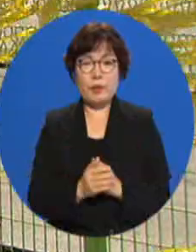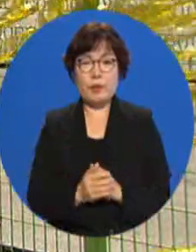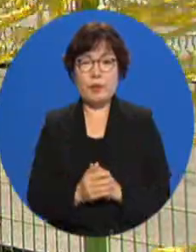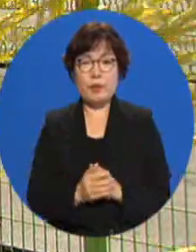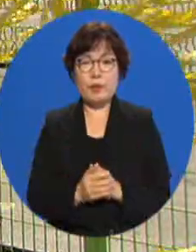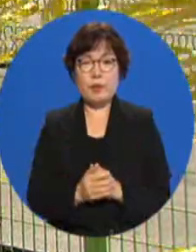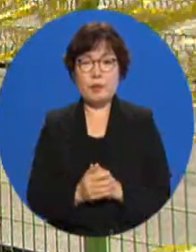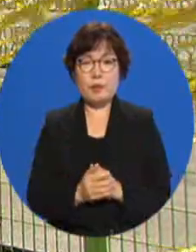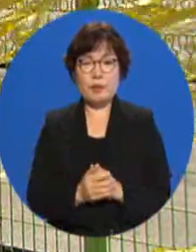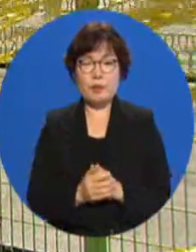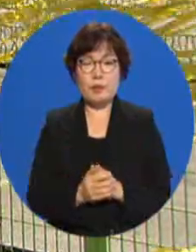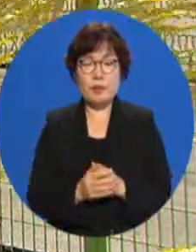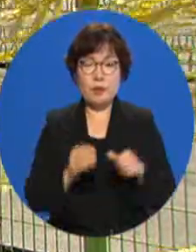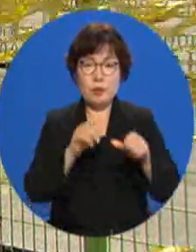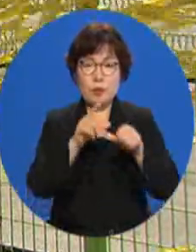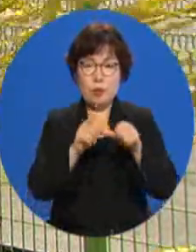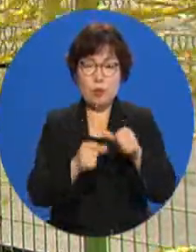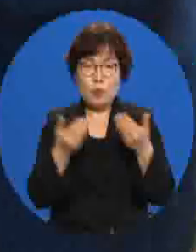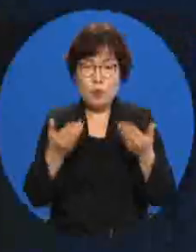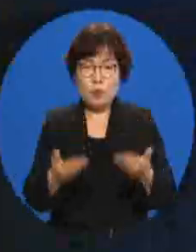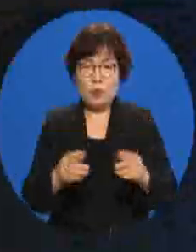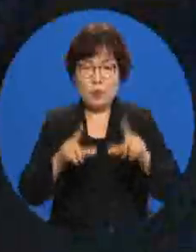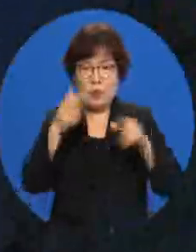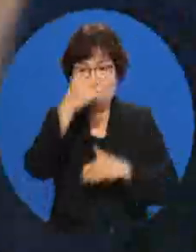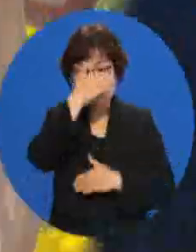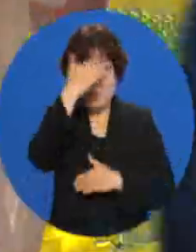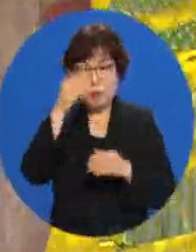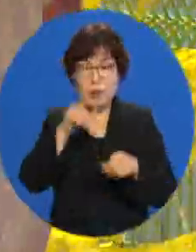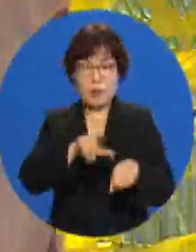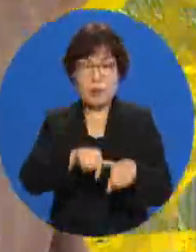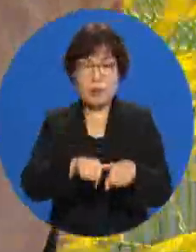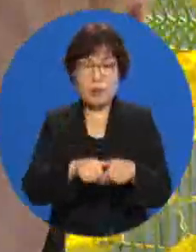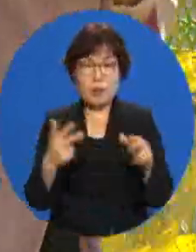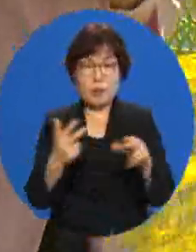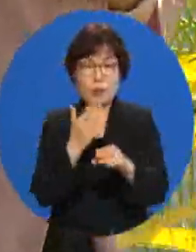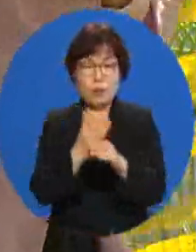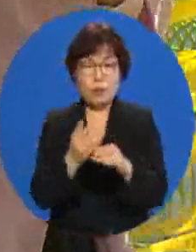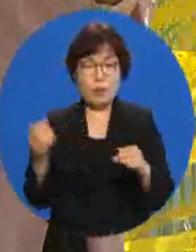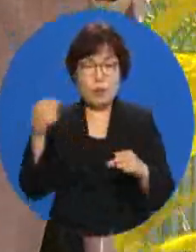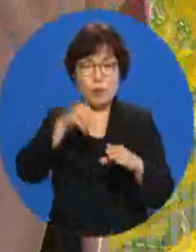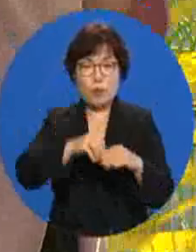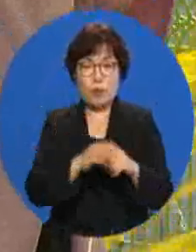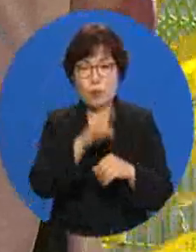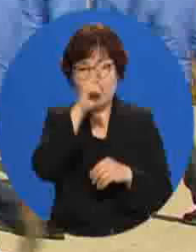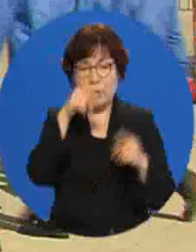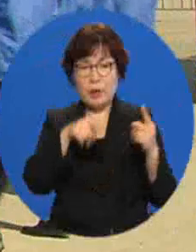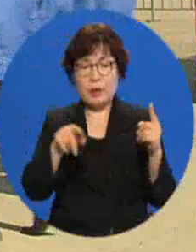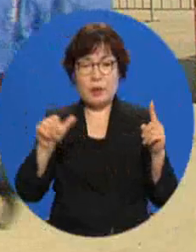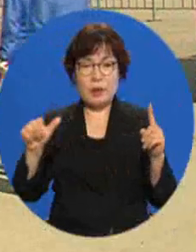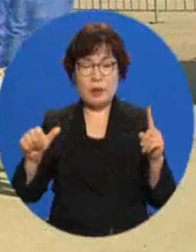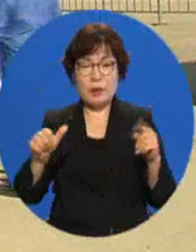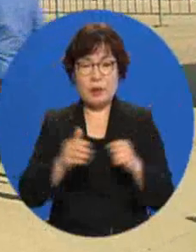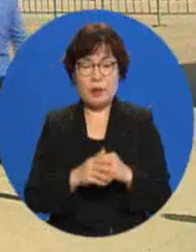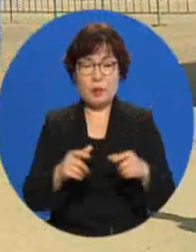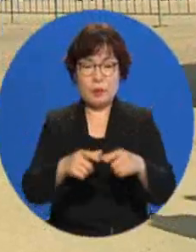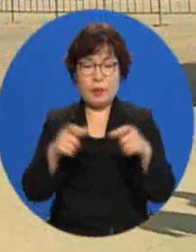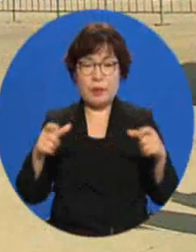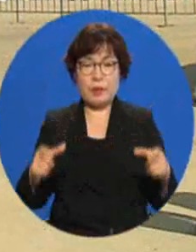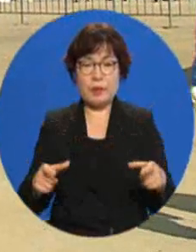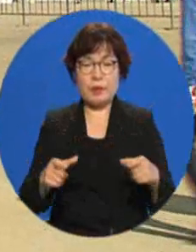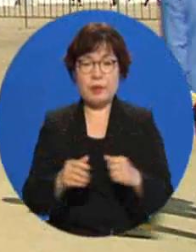다음 달부터 휴일로 제한하는 참관 시간도 주중을 포함해 오후 1시부터 5시까지